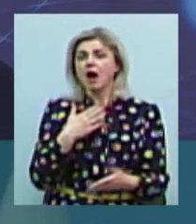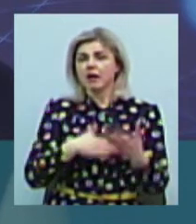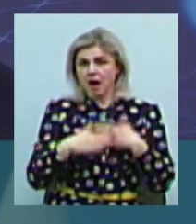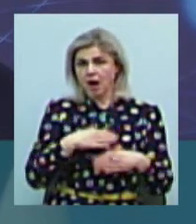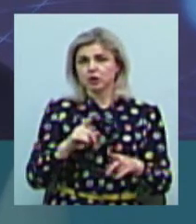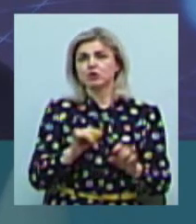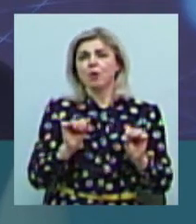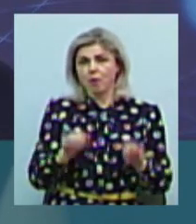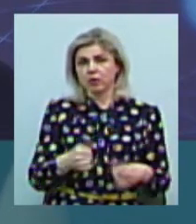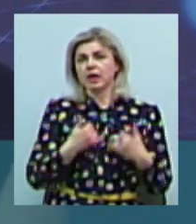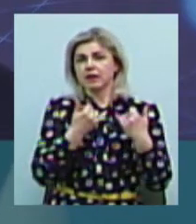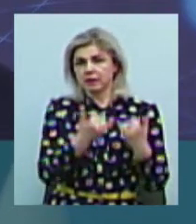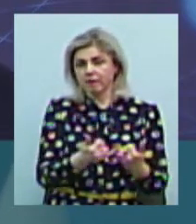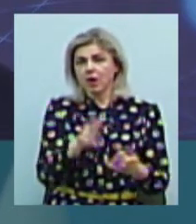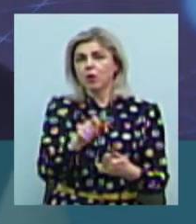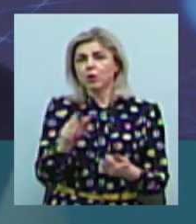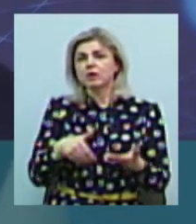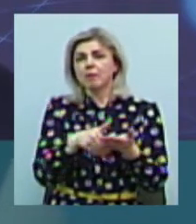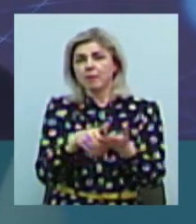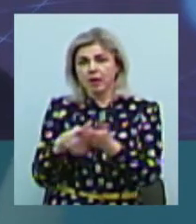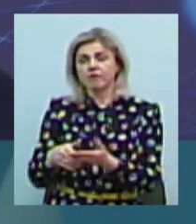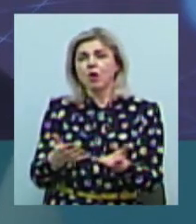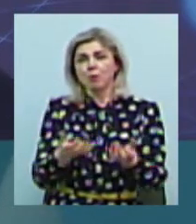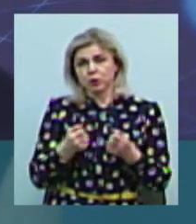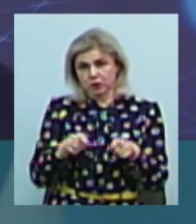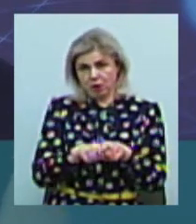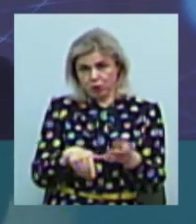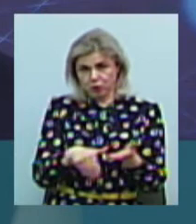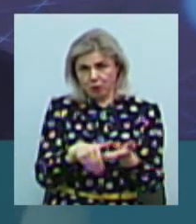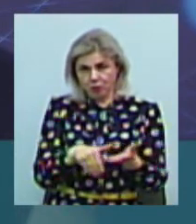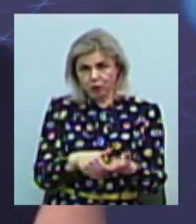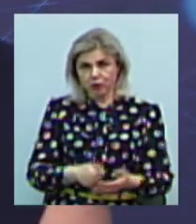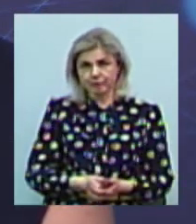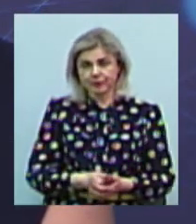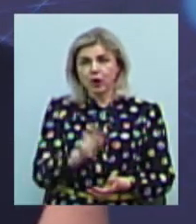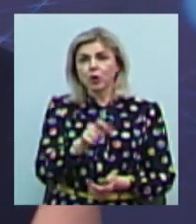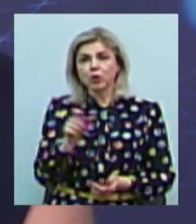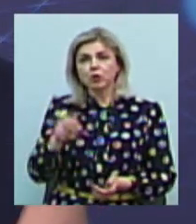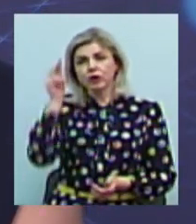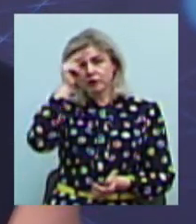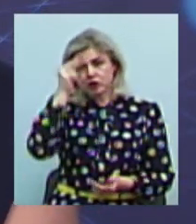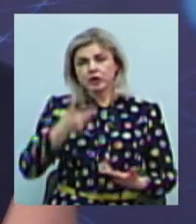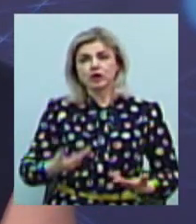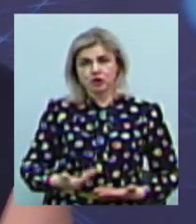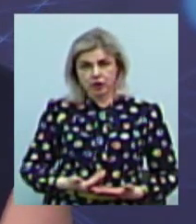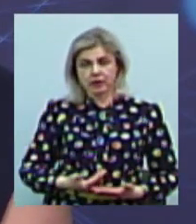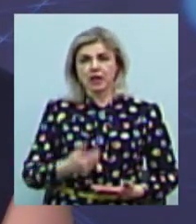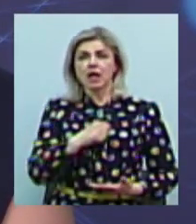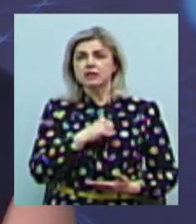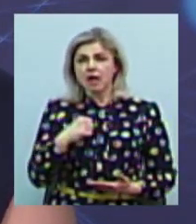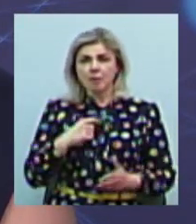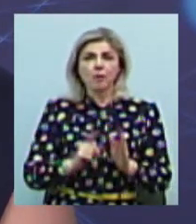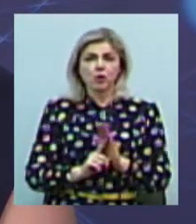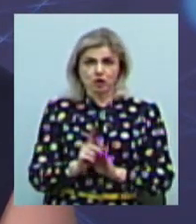її надавати, допомагати людям отримати таку допомогу. Люди вчилися жити з самого